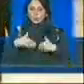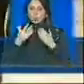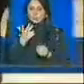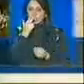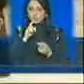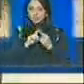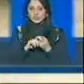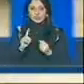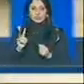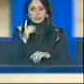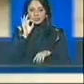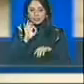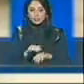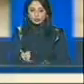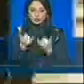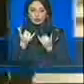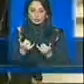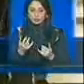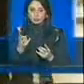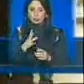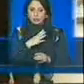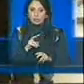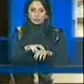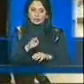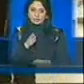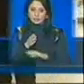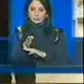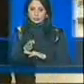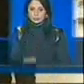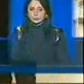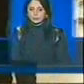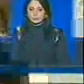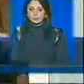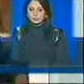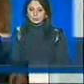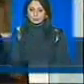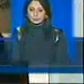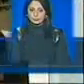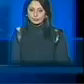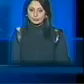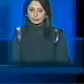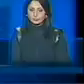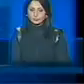მოუწოდებს გრიპის ვირუსის პირველივე სიმპტომების გამოვლენისთანავე სამედიცინო დაწესებულებებს მიმართონ.